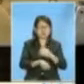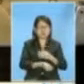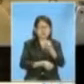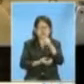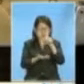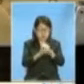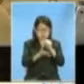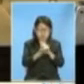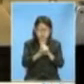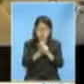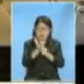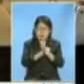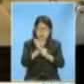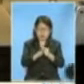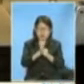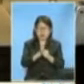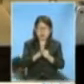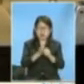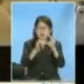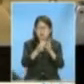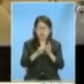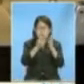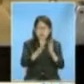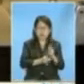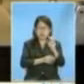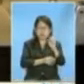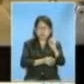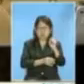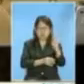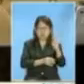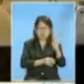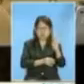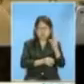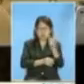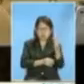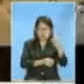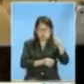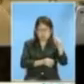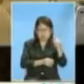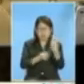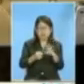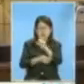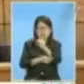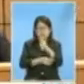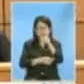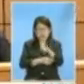ไว้ในกรณีจำนวนของวุฒิแล้วก็ที่มาของวุฒิท่านสงวนไว้เ